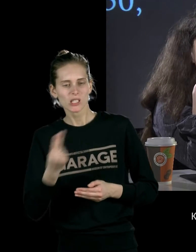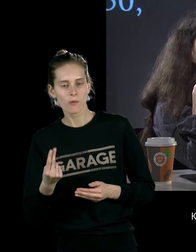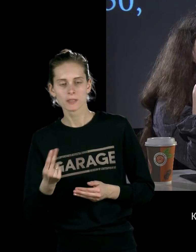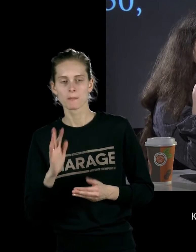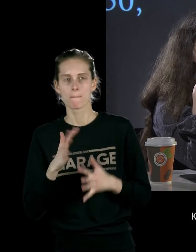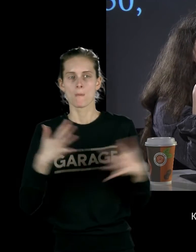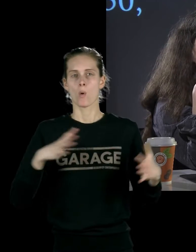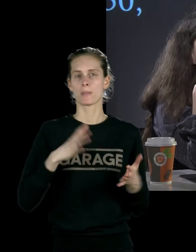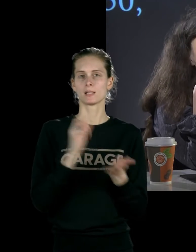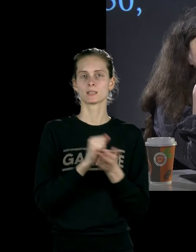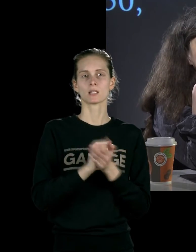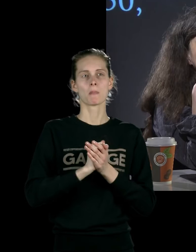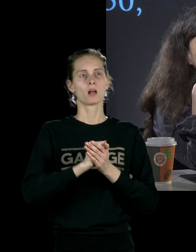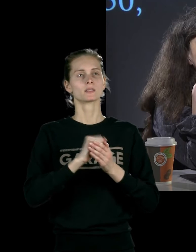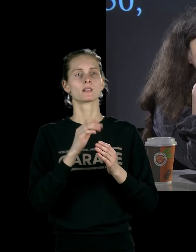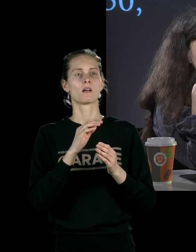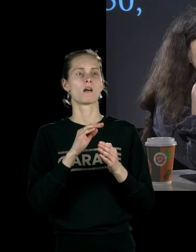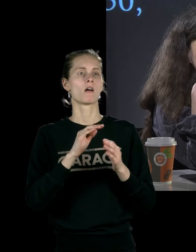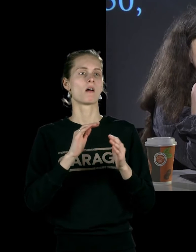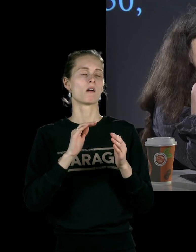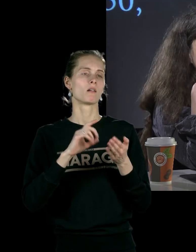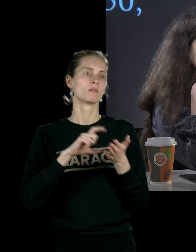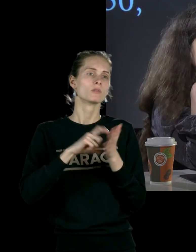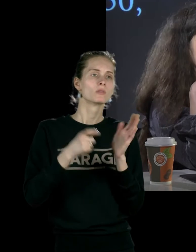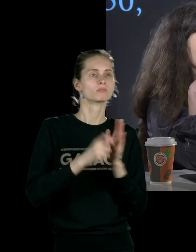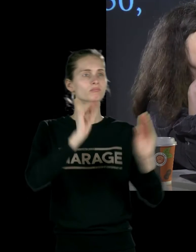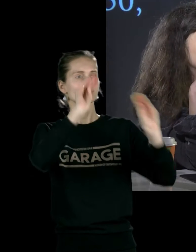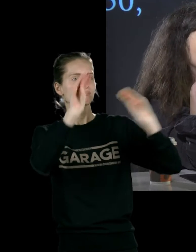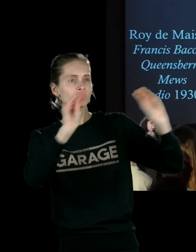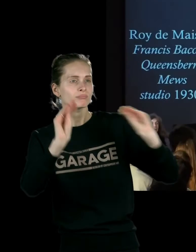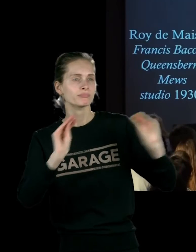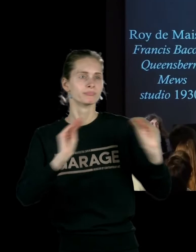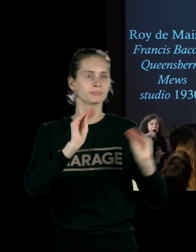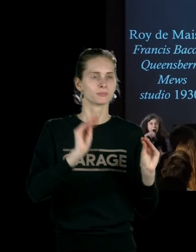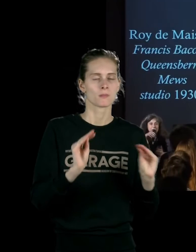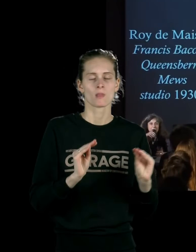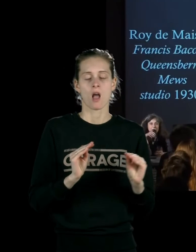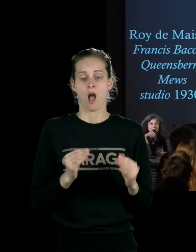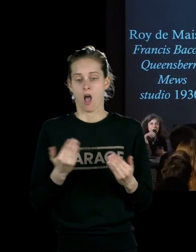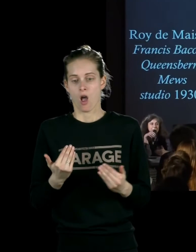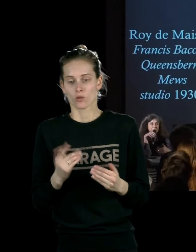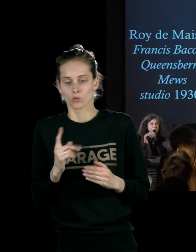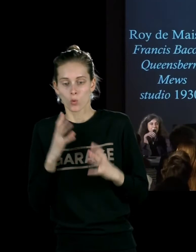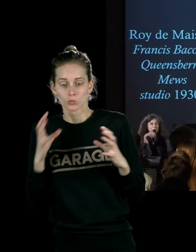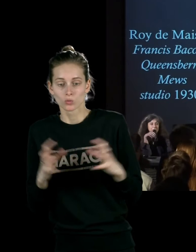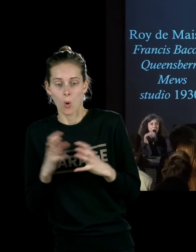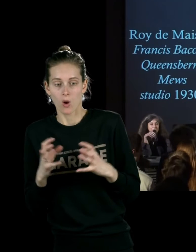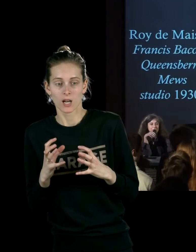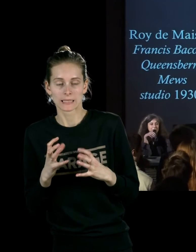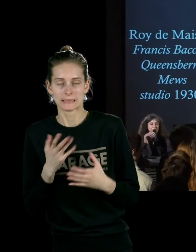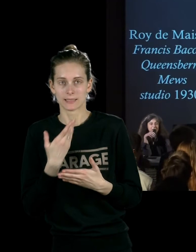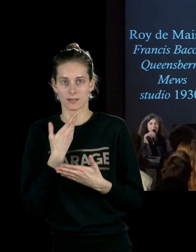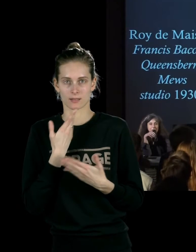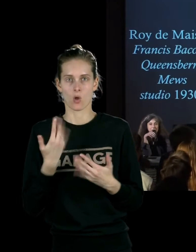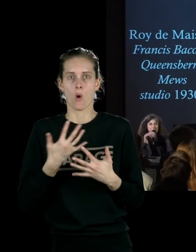декоратором интерьеров. От этого периода его жизни очень мало что сохранилось. Сохранилось, как бы, вот не столько его живопись, сколько вот то, чем